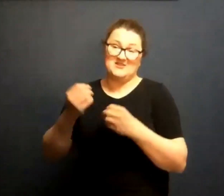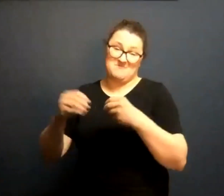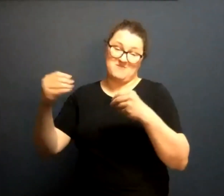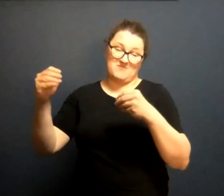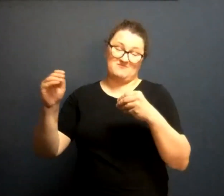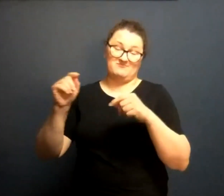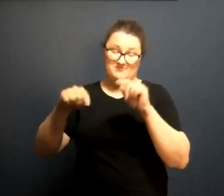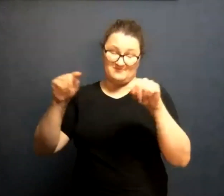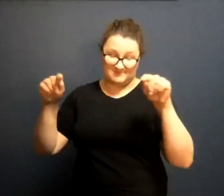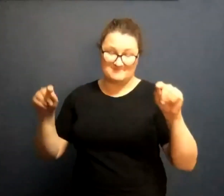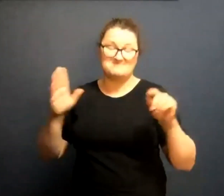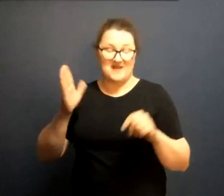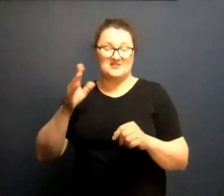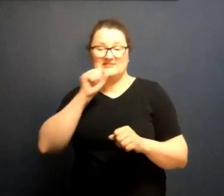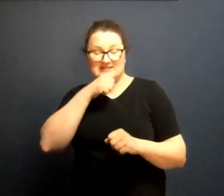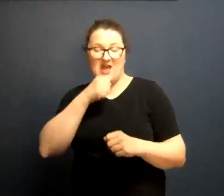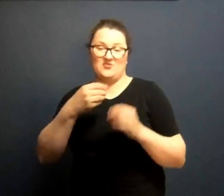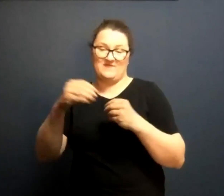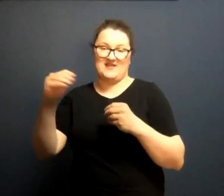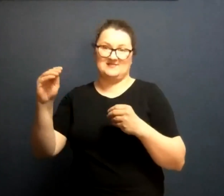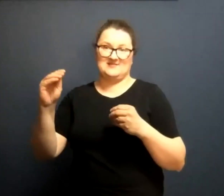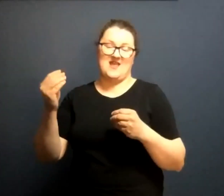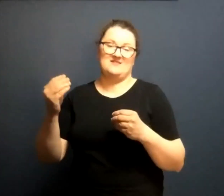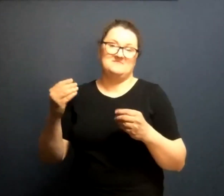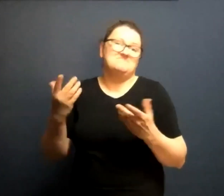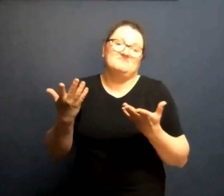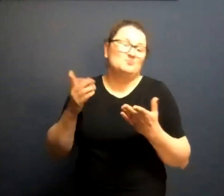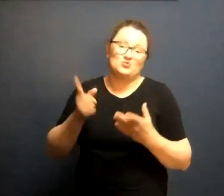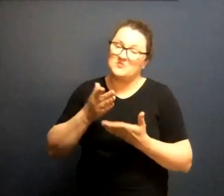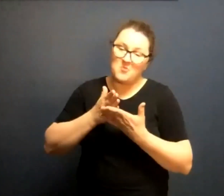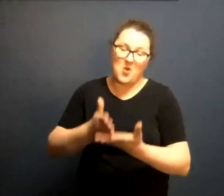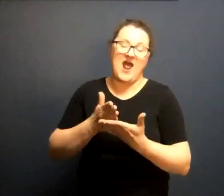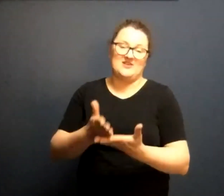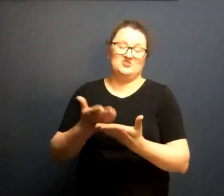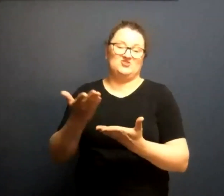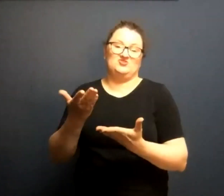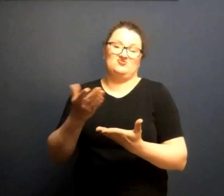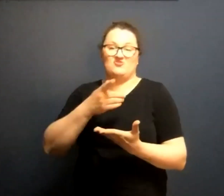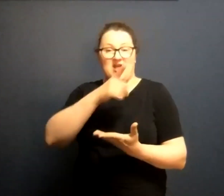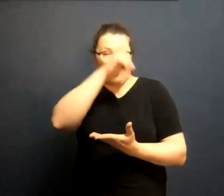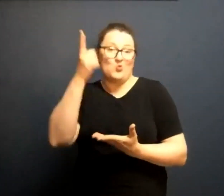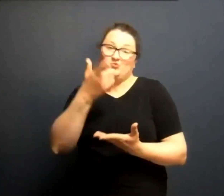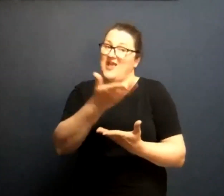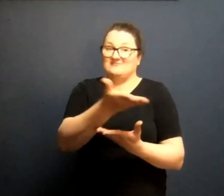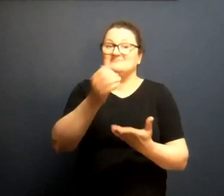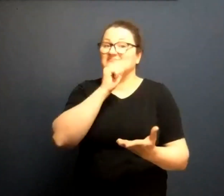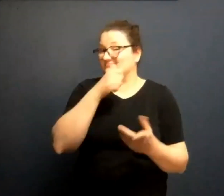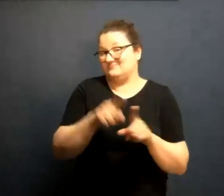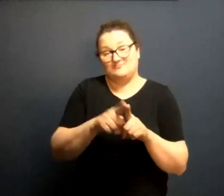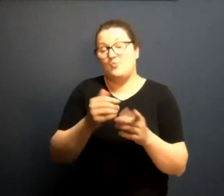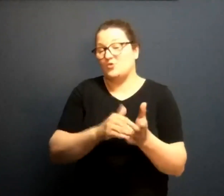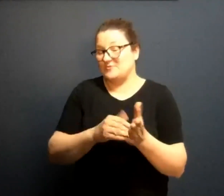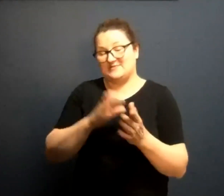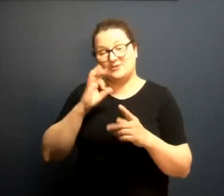częściej obcować ze starością i będziemy musieli sobie jakoś poradzić z tym, że ci ludzie także mają potrzeby seksualne. Już nie mówię o tych